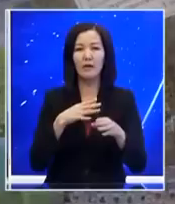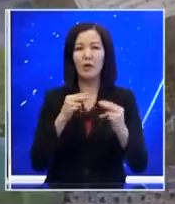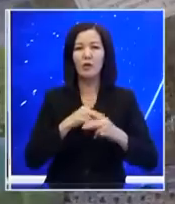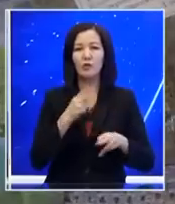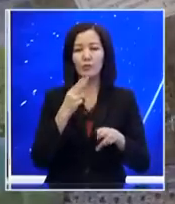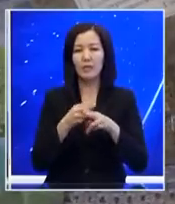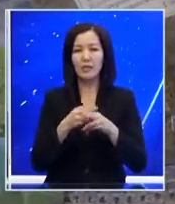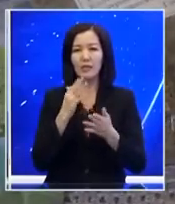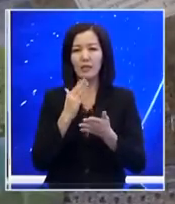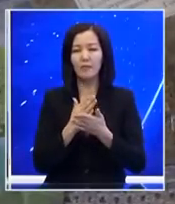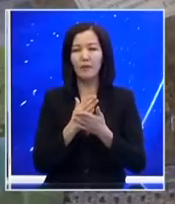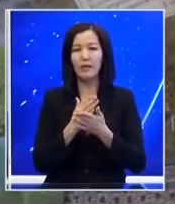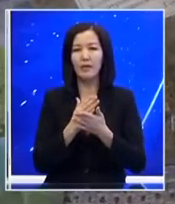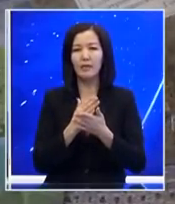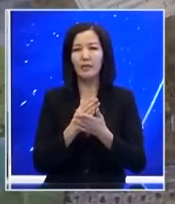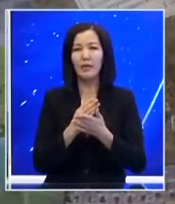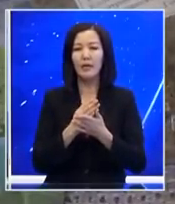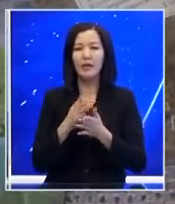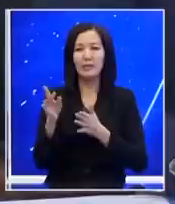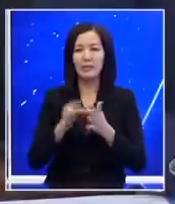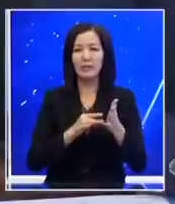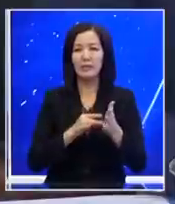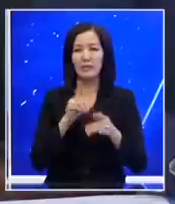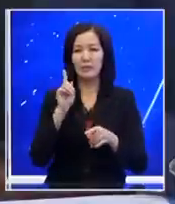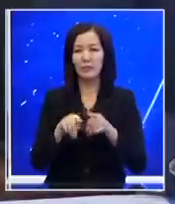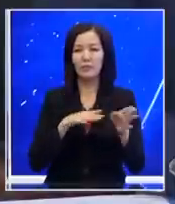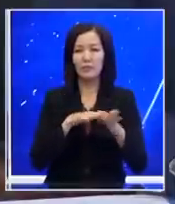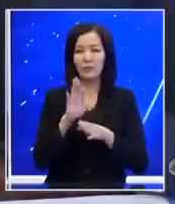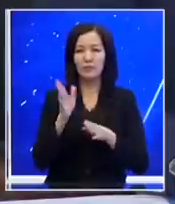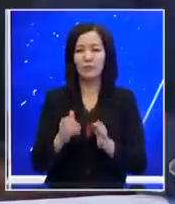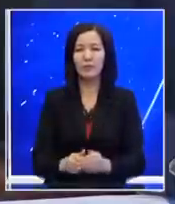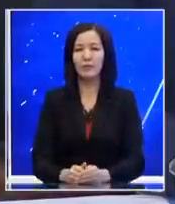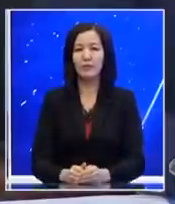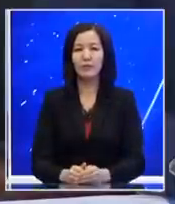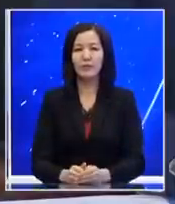кідірген аудандар жердегісе қимылды үдетеміз деп отыр.